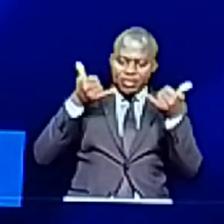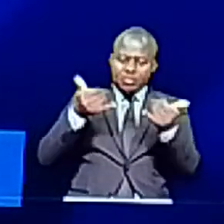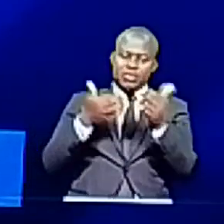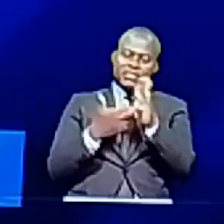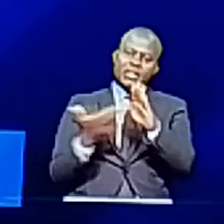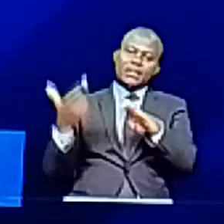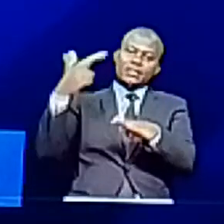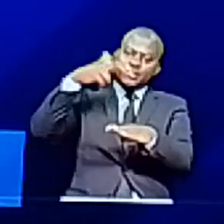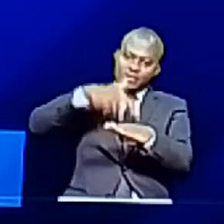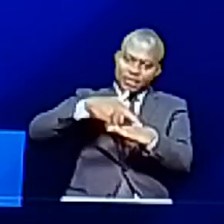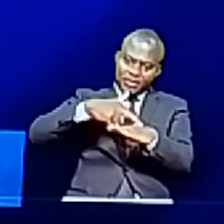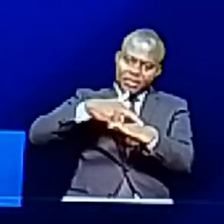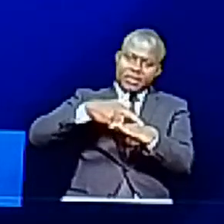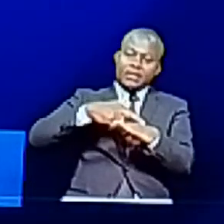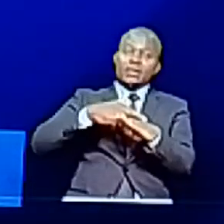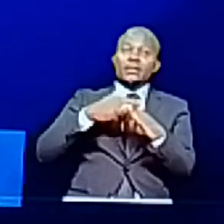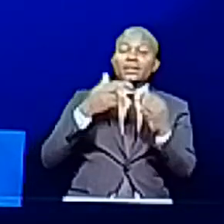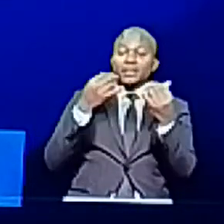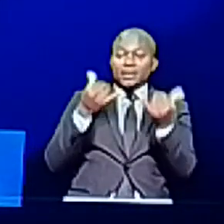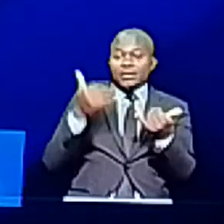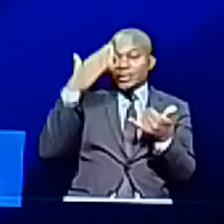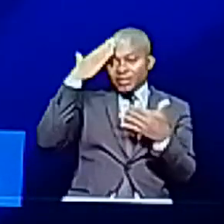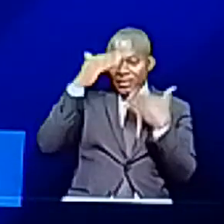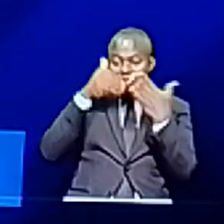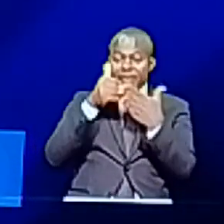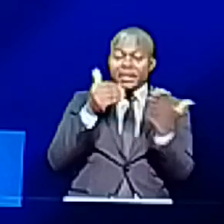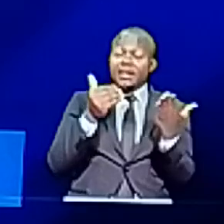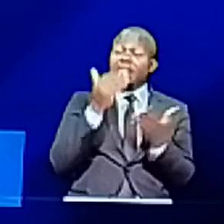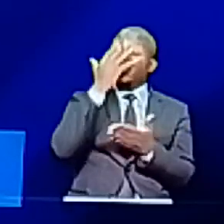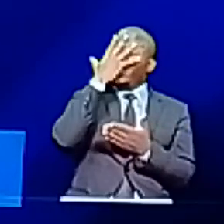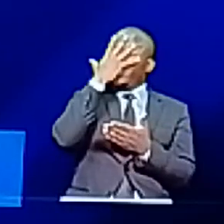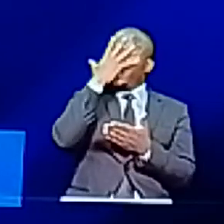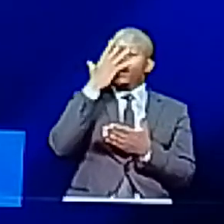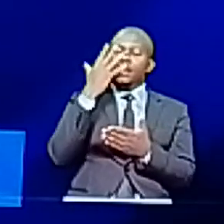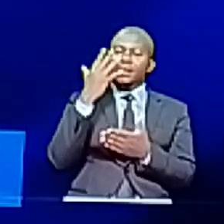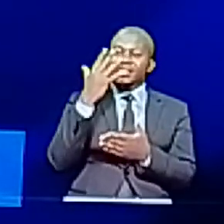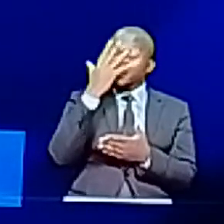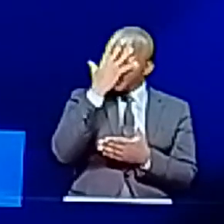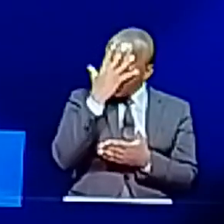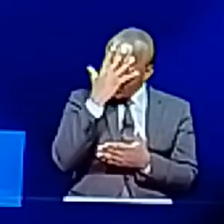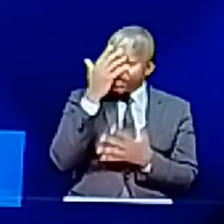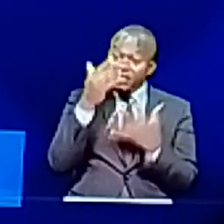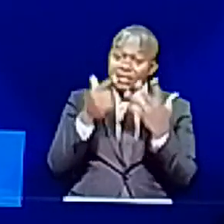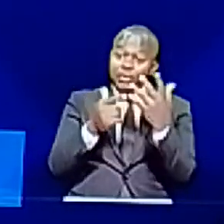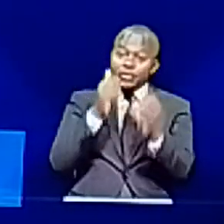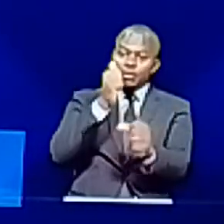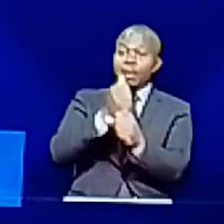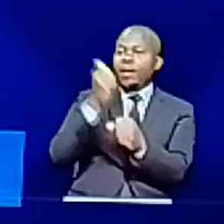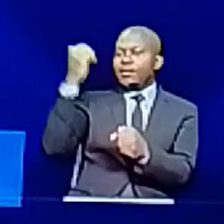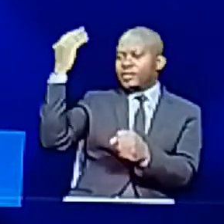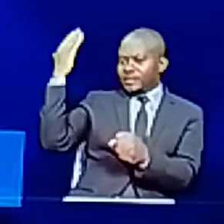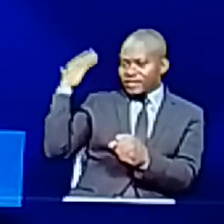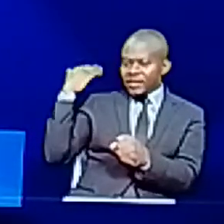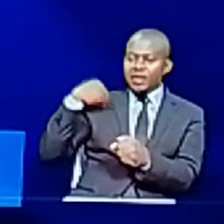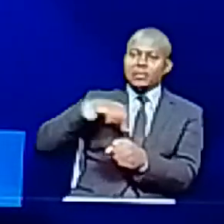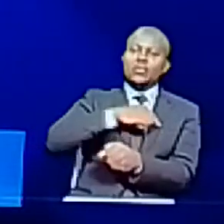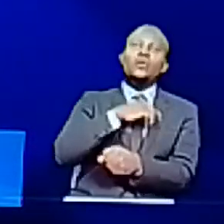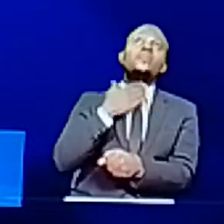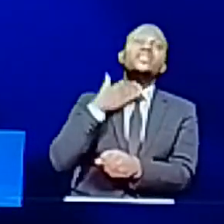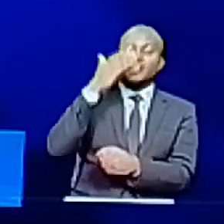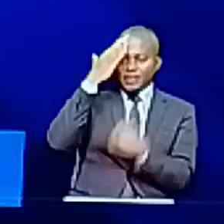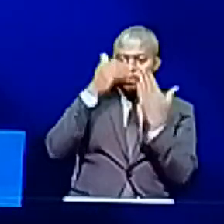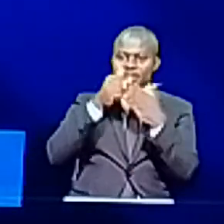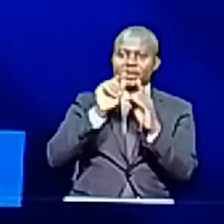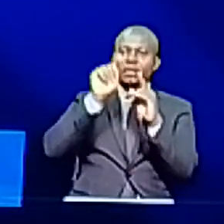cyarazutse none kubera icumwe baba bafite ry'ibyo bakoze baba bashaka kujya